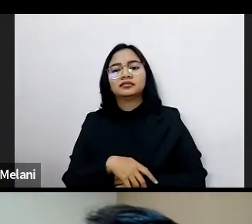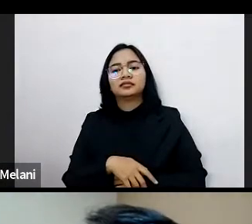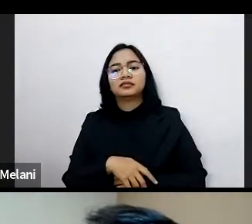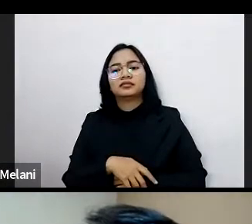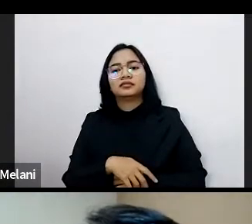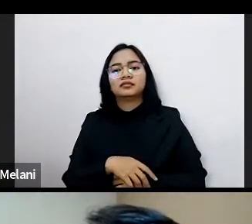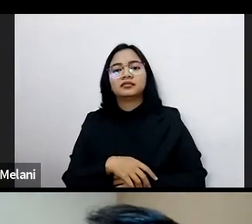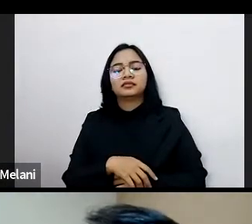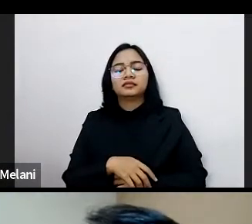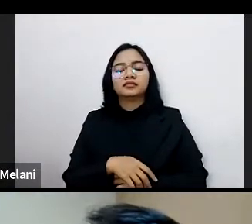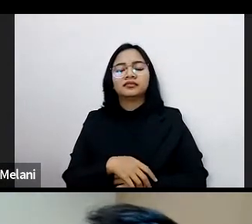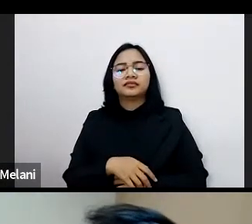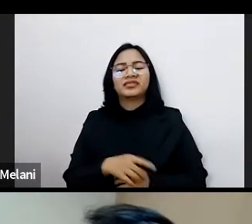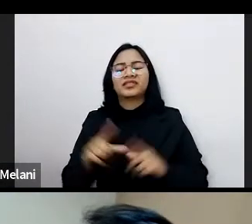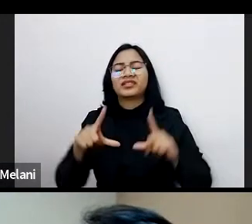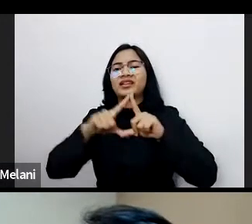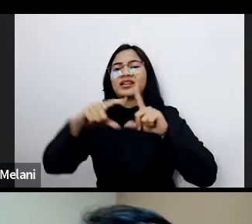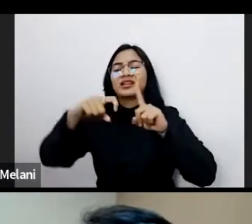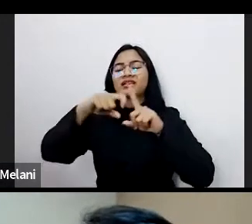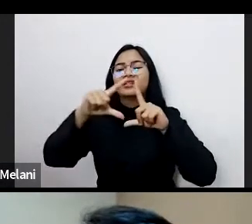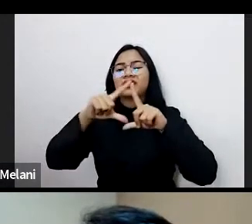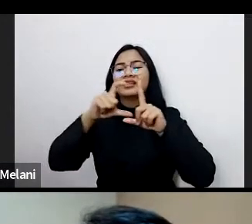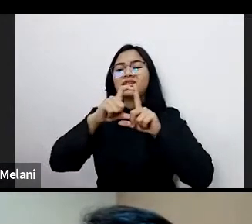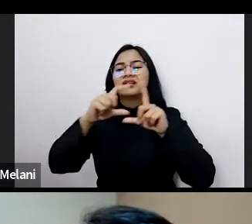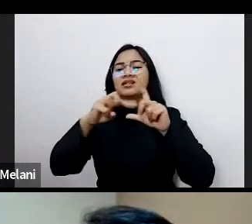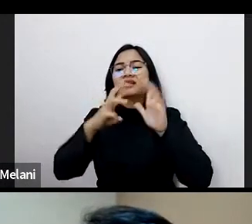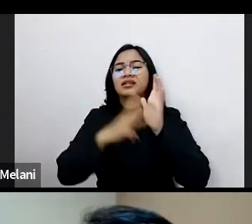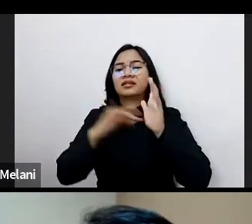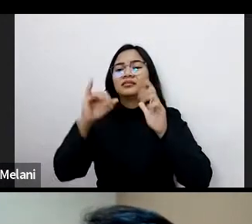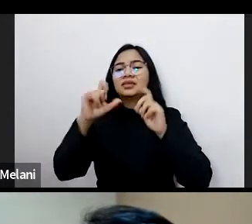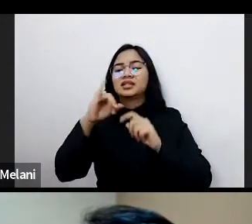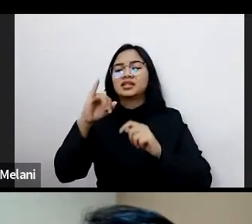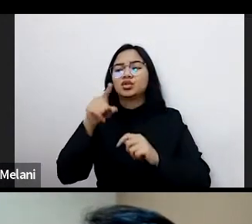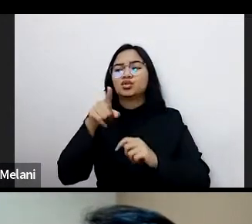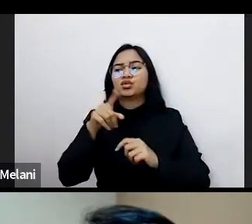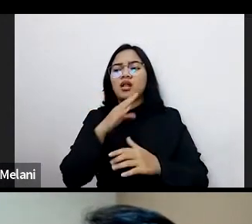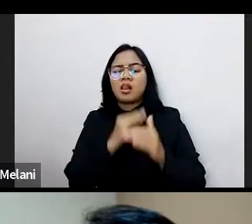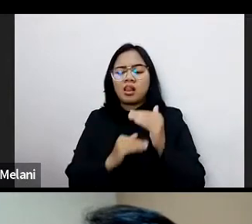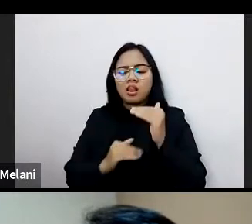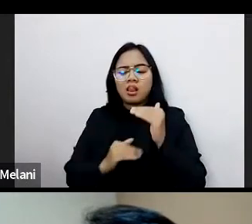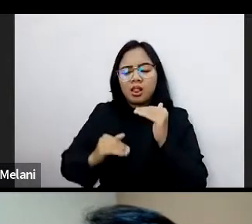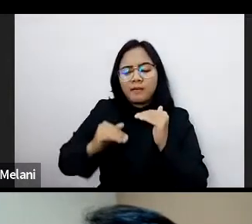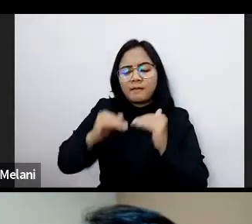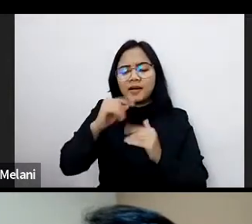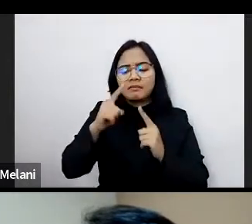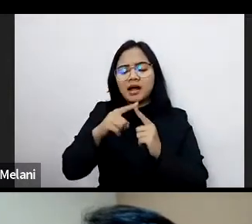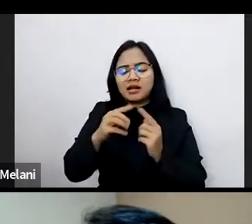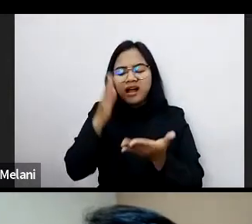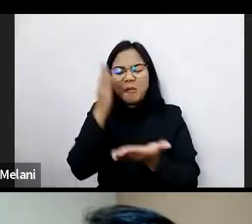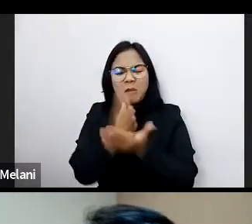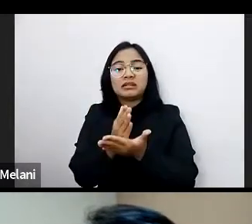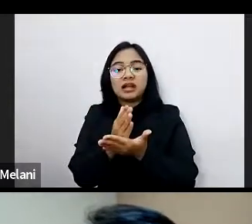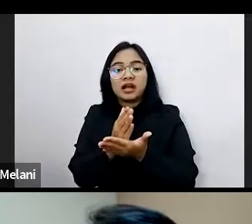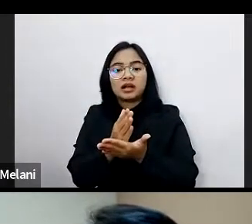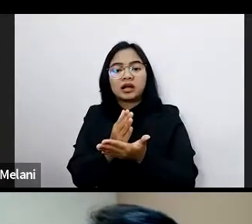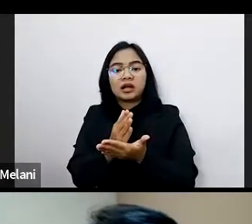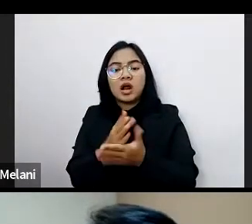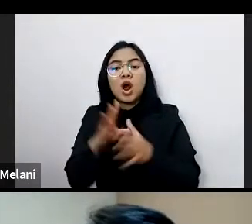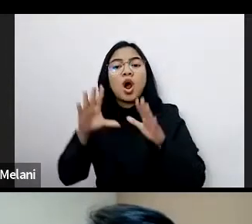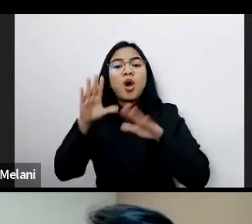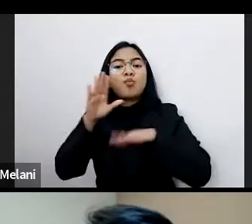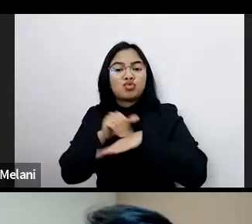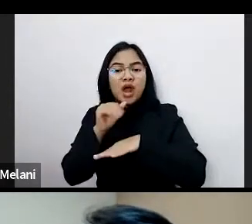akademisi itu lebih kepada hambatan kultural, hambatan budaya. Jadi dan